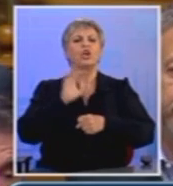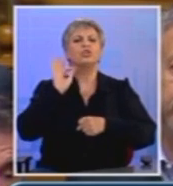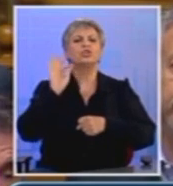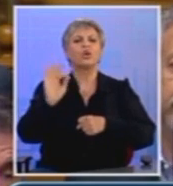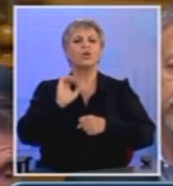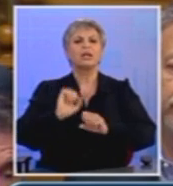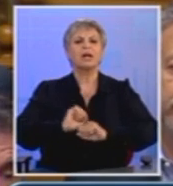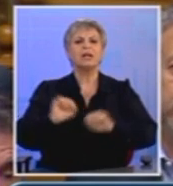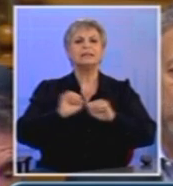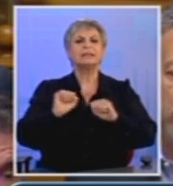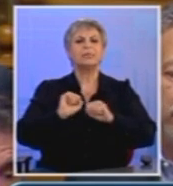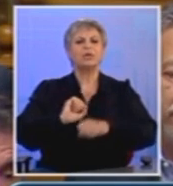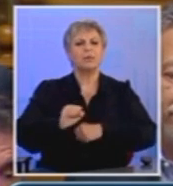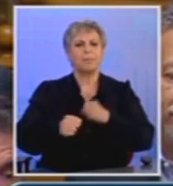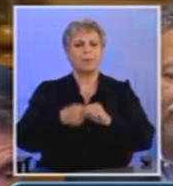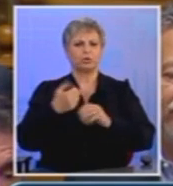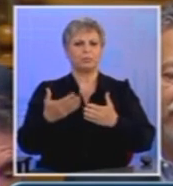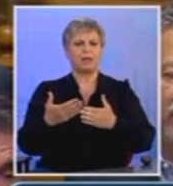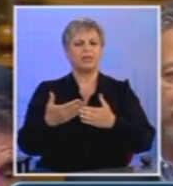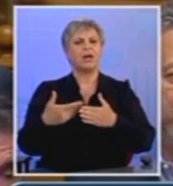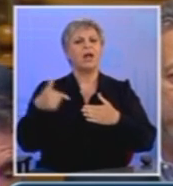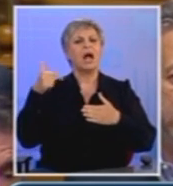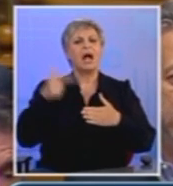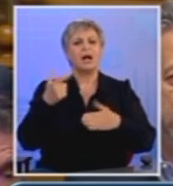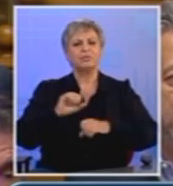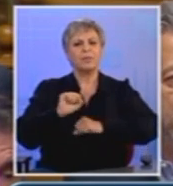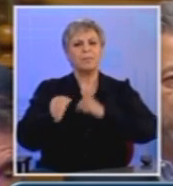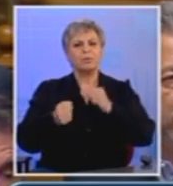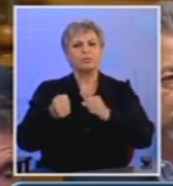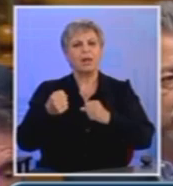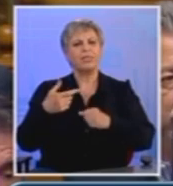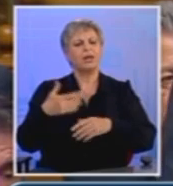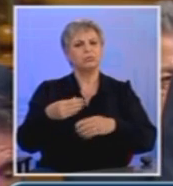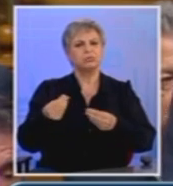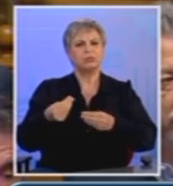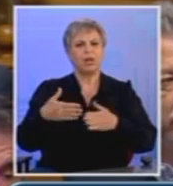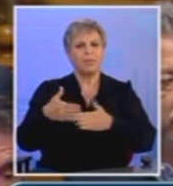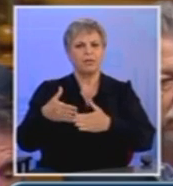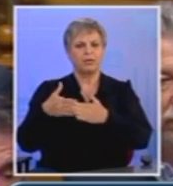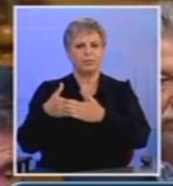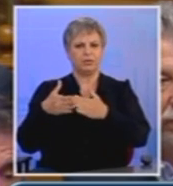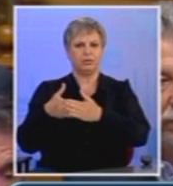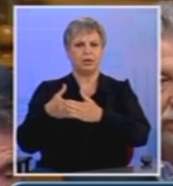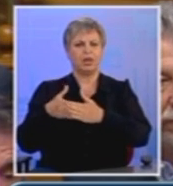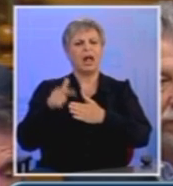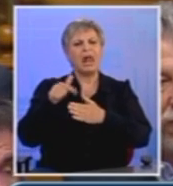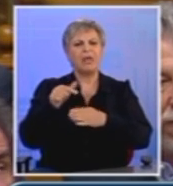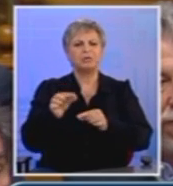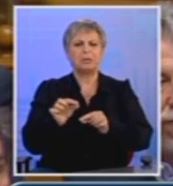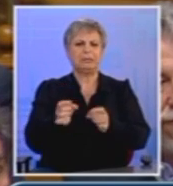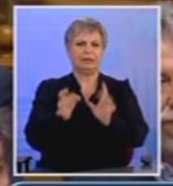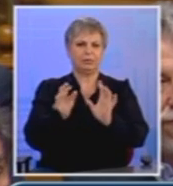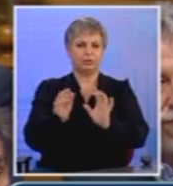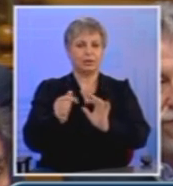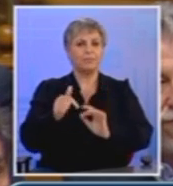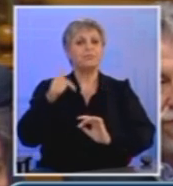αυτή την προσπάθεια να εμποδίσουν αυτή την προσπάθεια αλλά αυτό είναι το λιγότερο τα βάλαμε